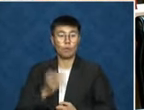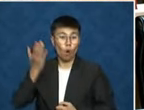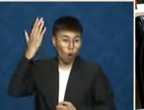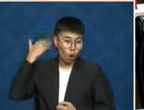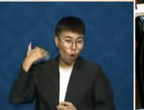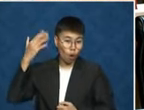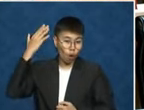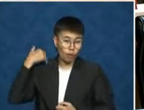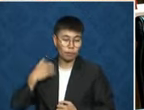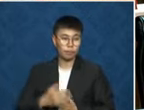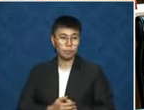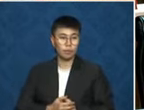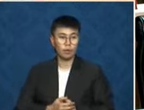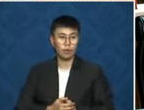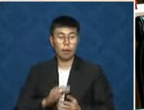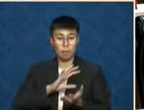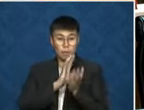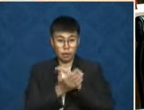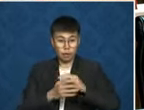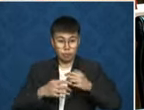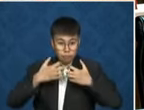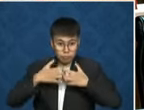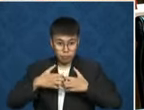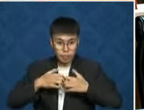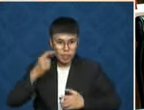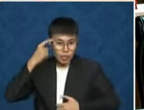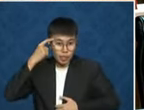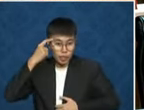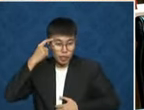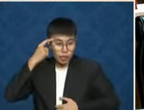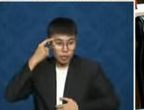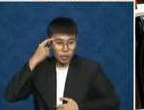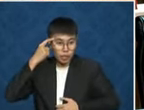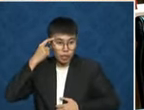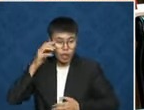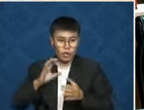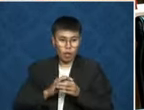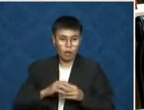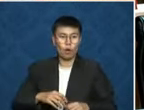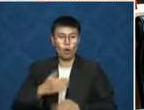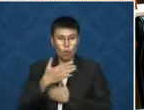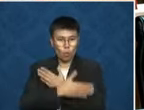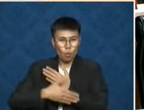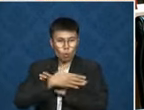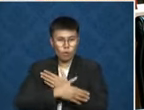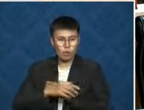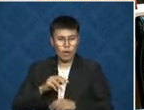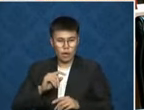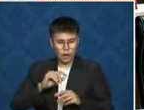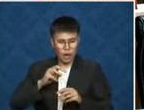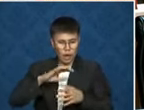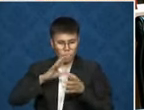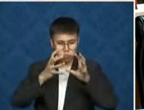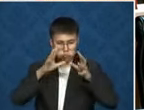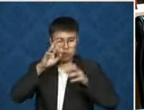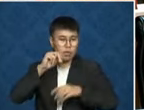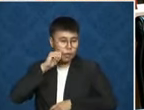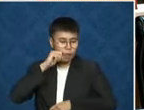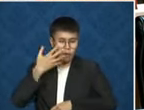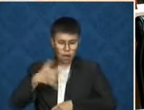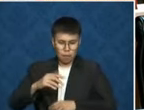ครับยุคปฏิวัติอุตสาหกรรมโลกเราเคยมีการคิดค้นเครื่องจักรไอ้น้ำนะครับและเครื่องจักรไอ้น้ำนี้นะครับก็สาม